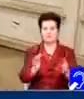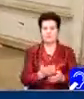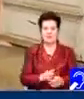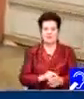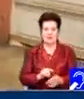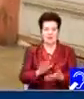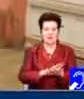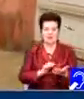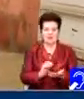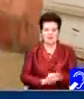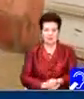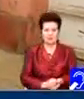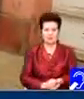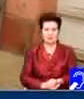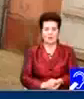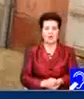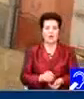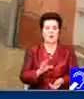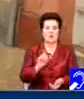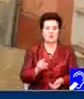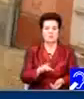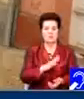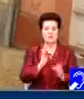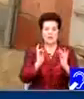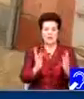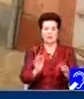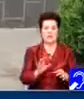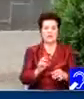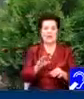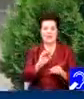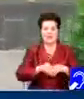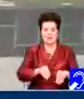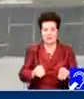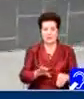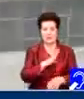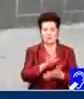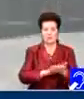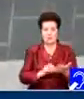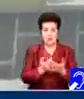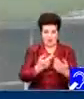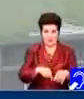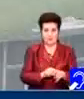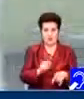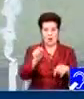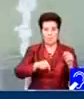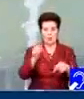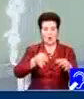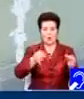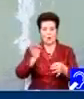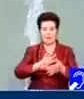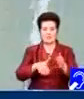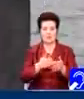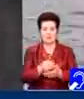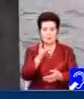l-a afectat, dar ce-a fost în curte și în grădină s-a distrus tot. Ați mai văzut asemenea ploaie cu gheață